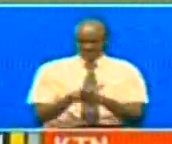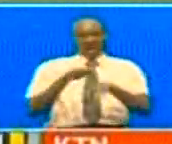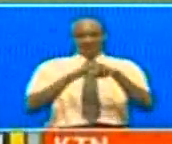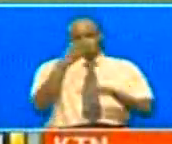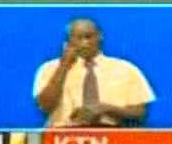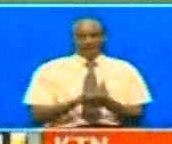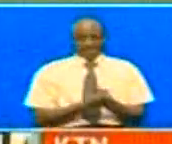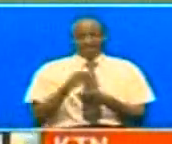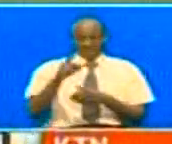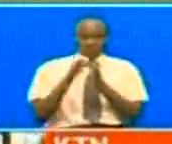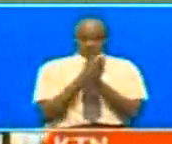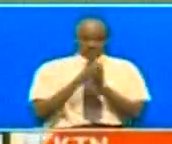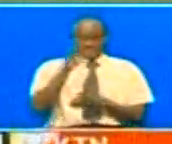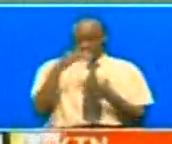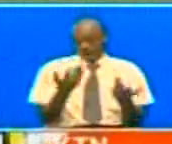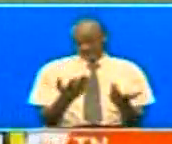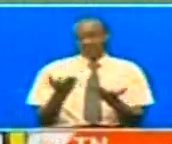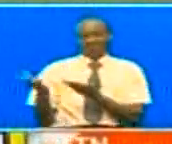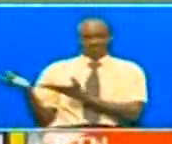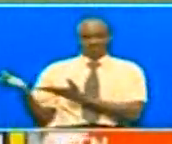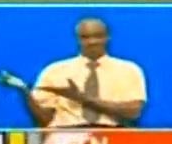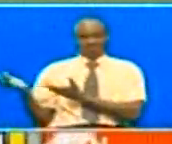Mwanahabari Agnes Penda na taarifa zaidi.